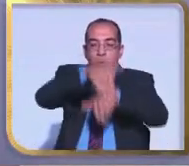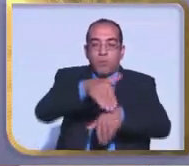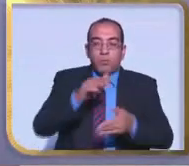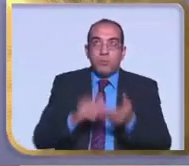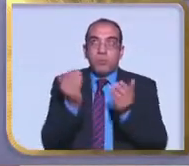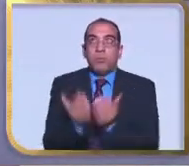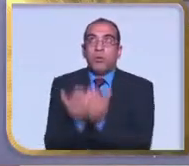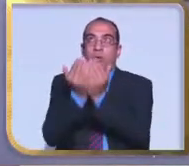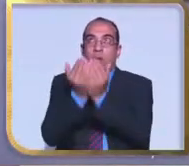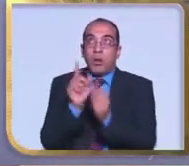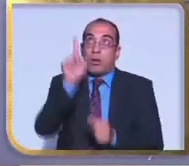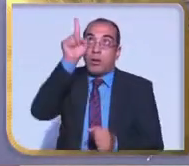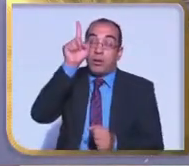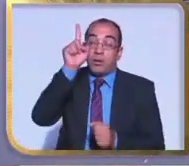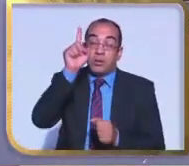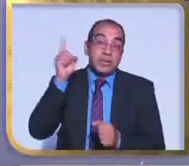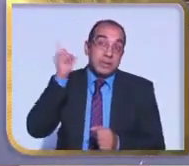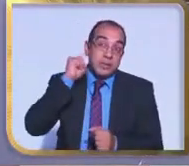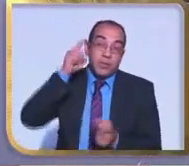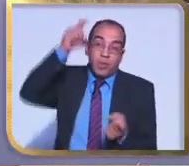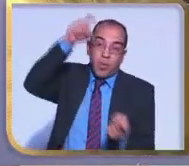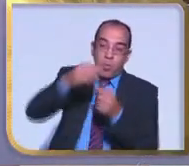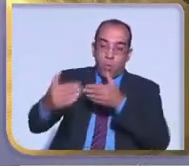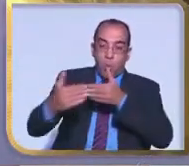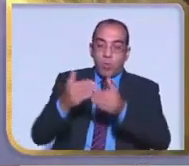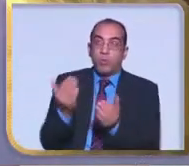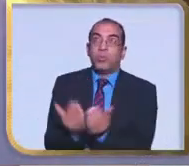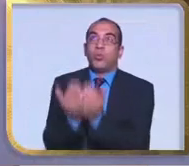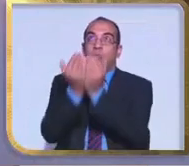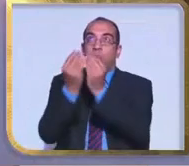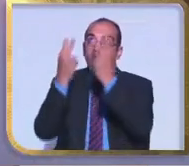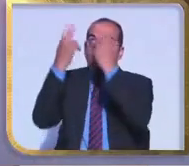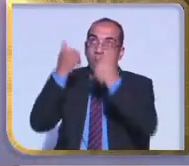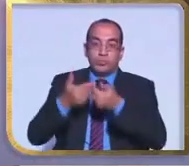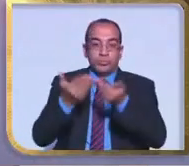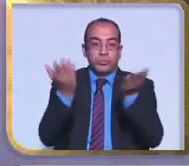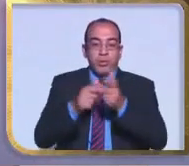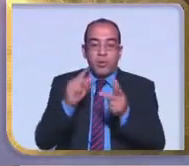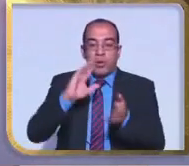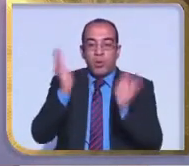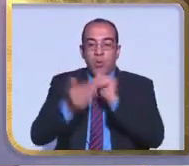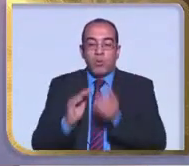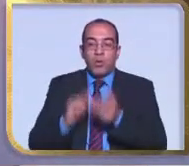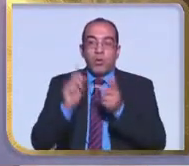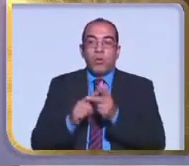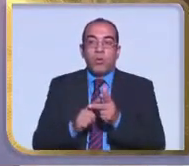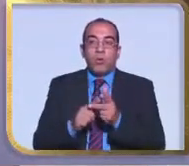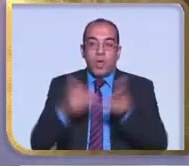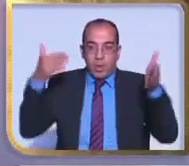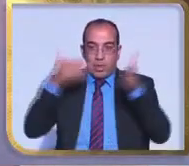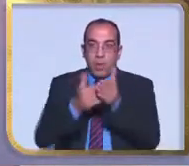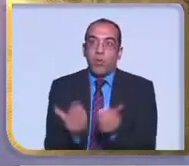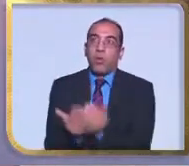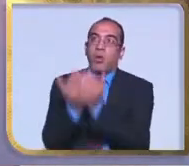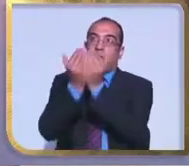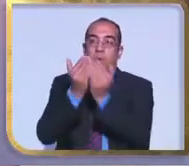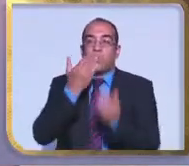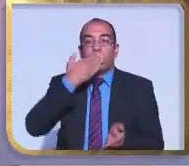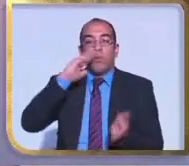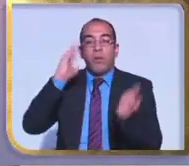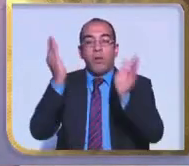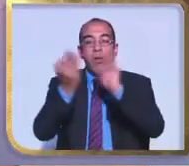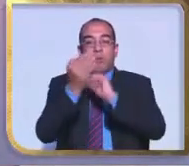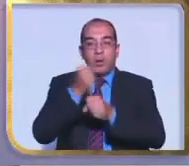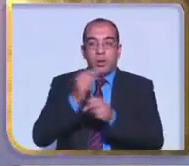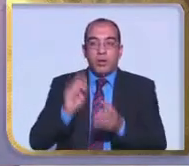والأموات، إنك يا مولانا سميع قريب مجيب الدعوات يا رب العالمين. وآخر دعوانا أن الحمد